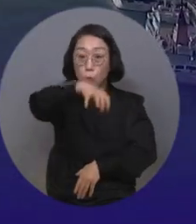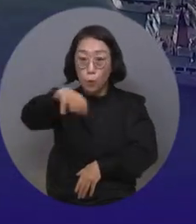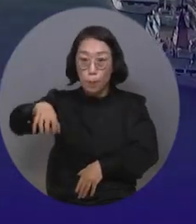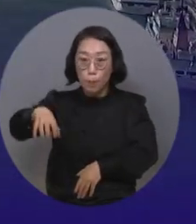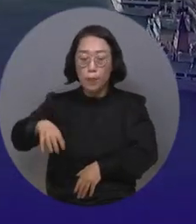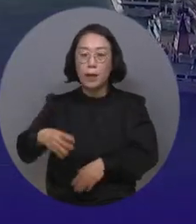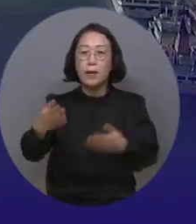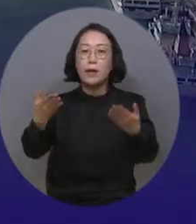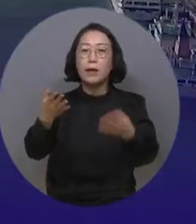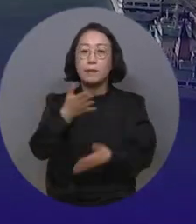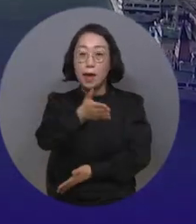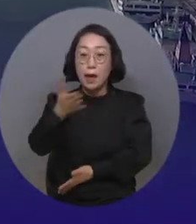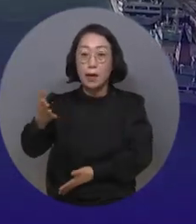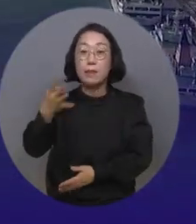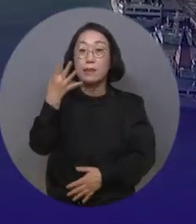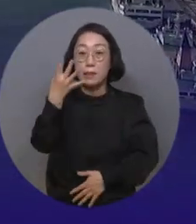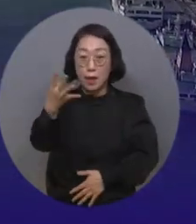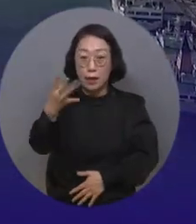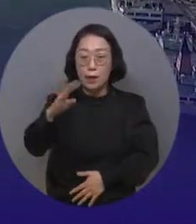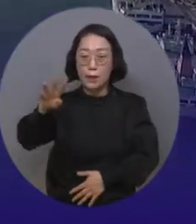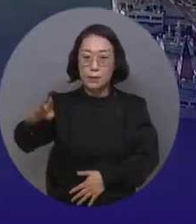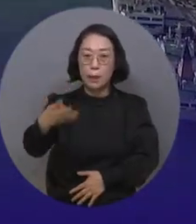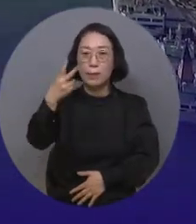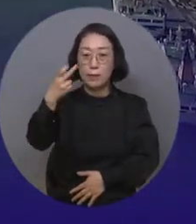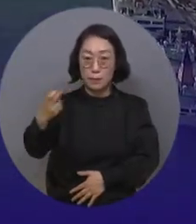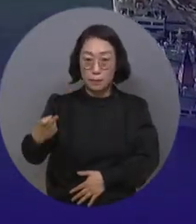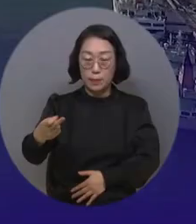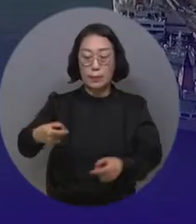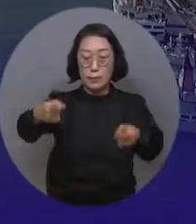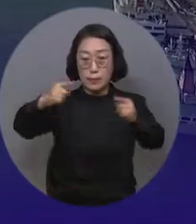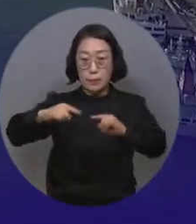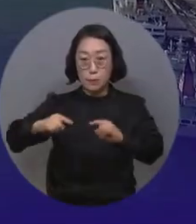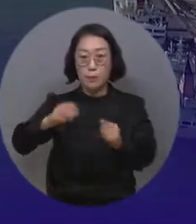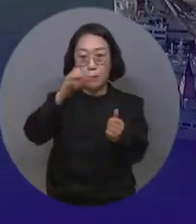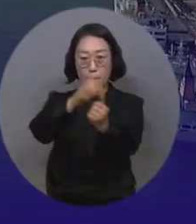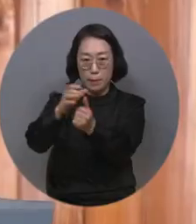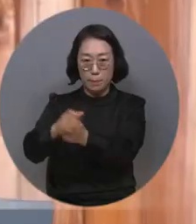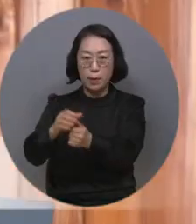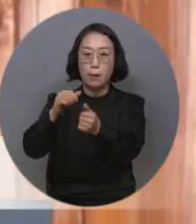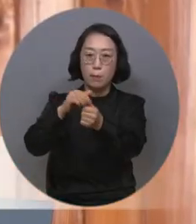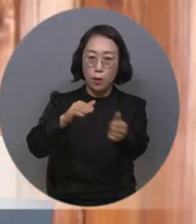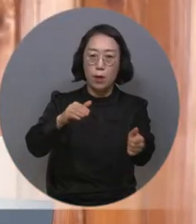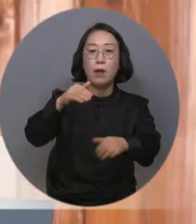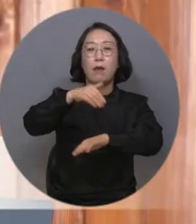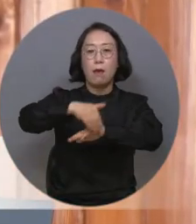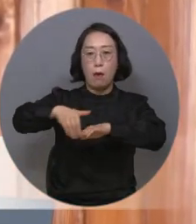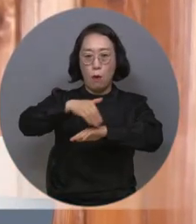일자리 4개 유형 총 412명에 참여자를 배치할 계획입니다